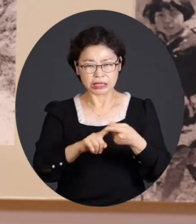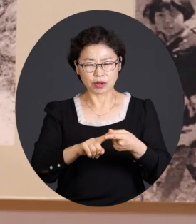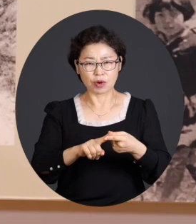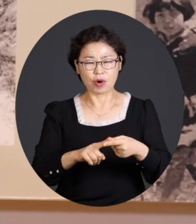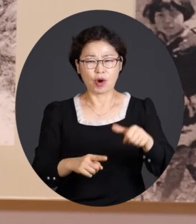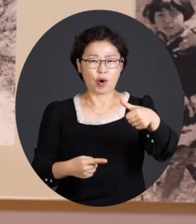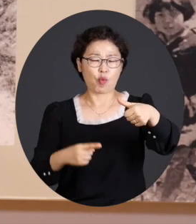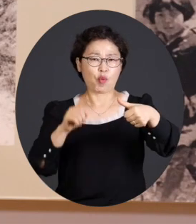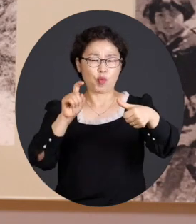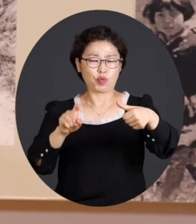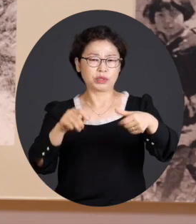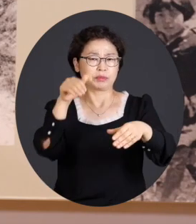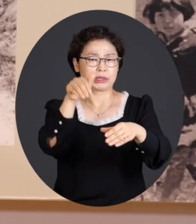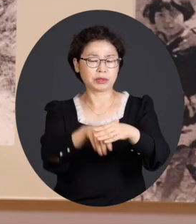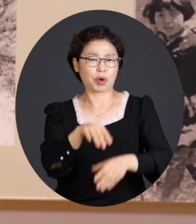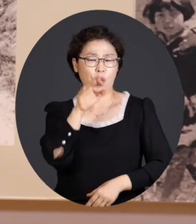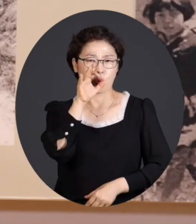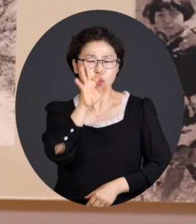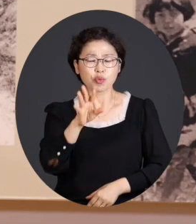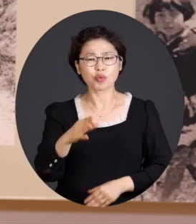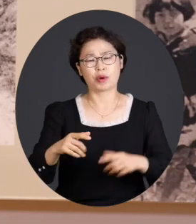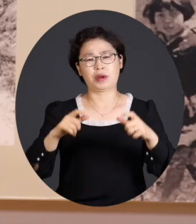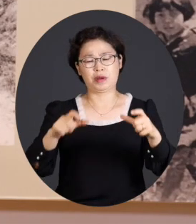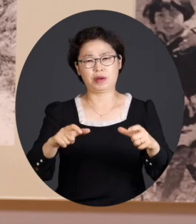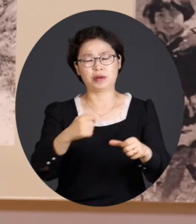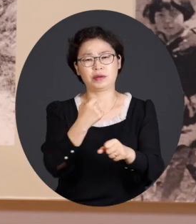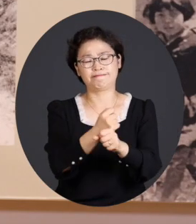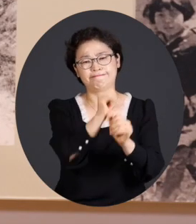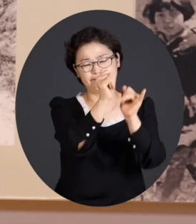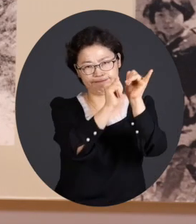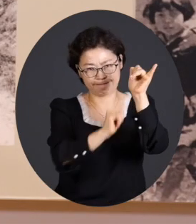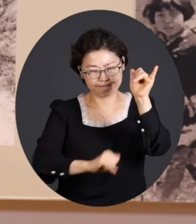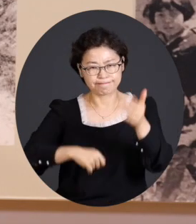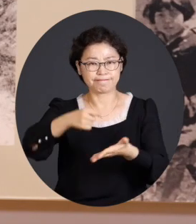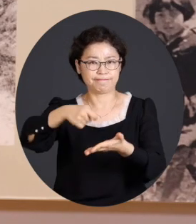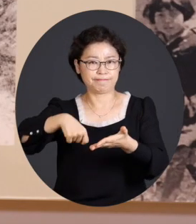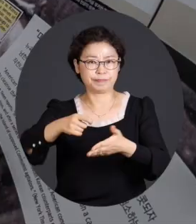총선을 거부한 지역으로 역사에 남게 됩니다.